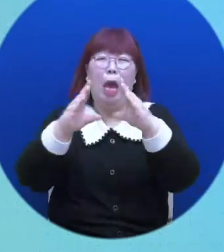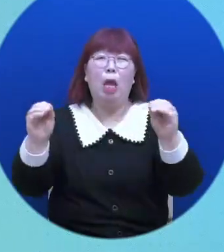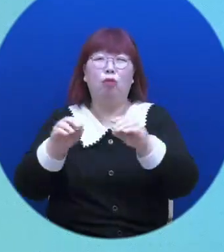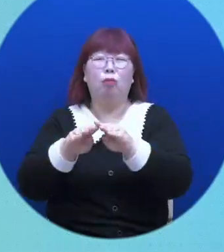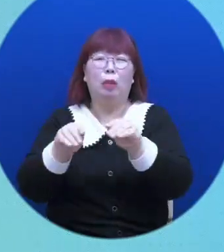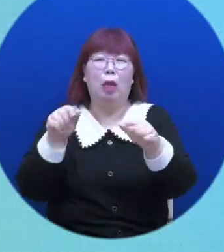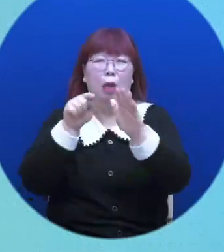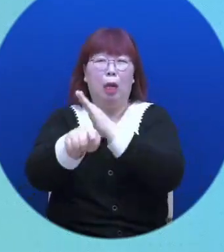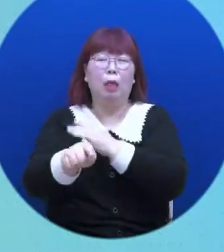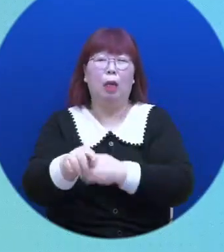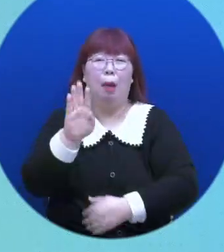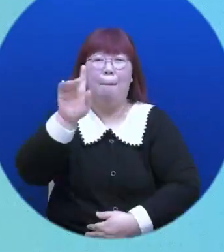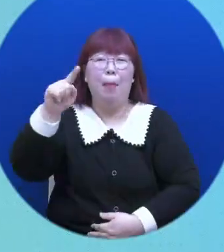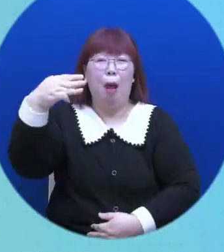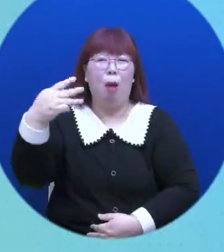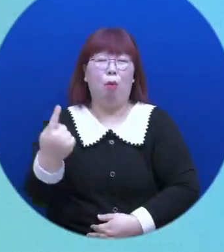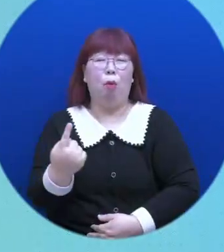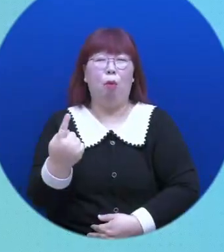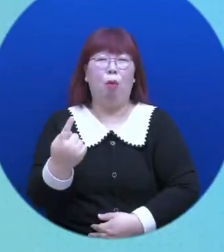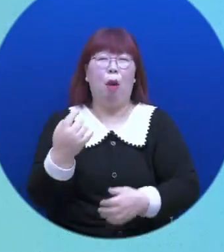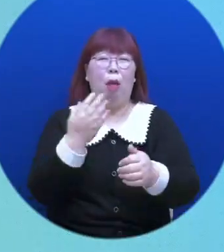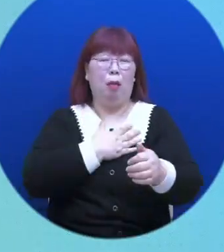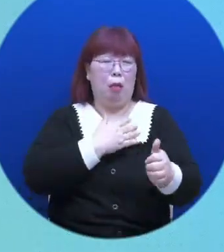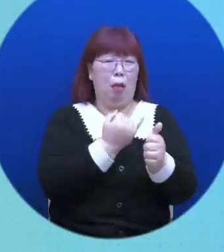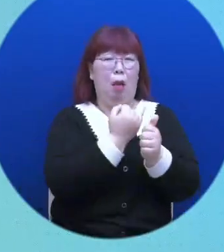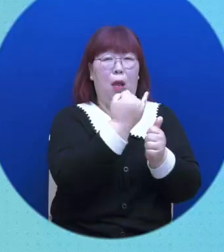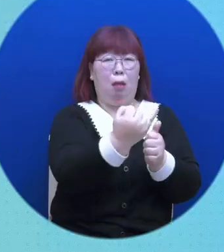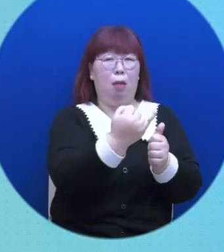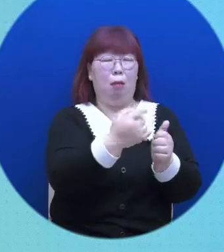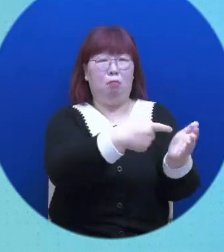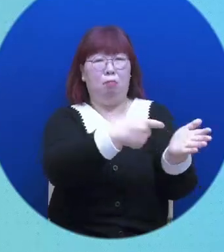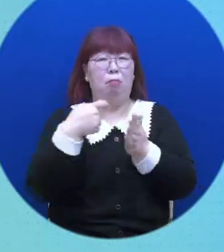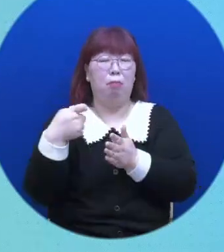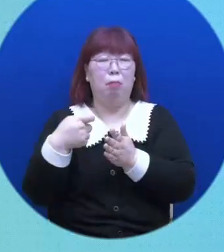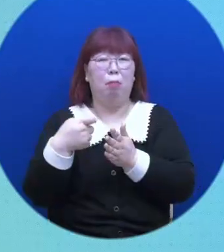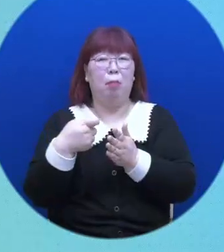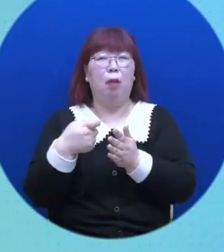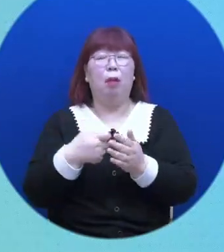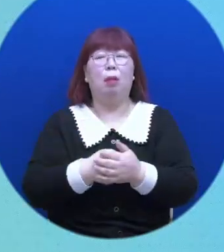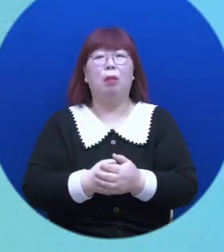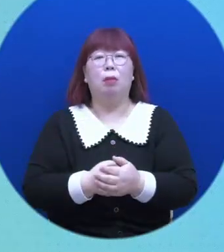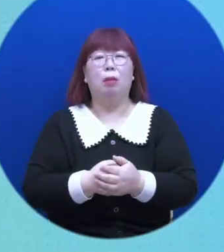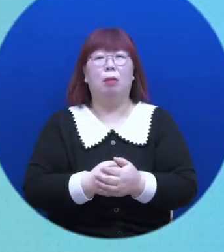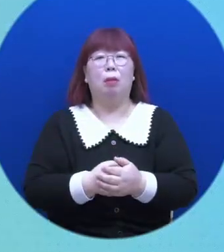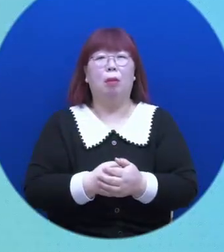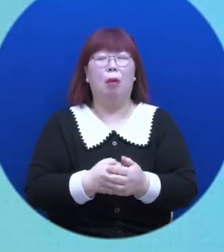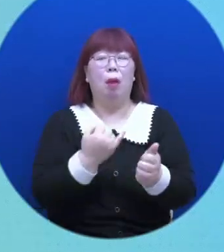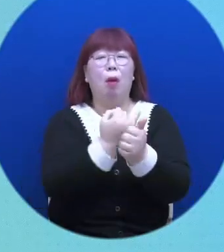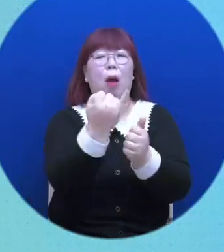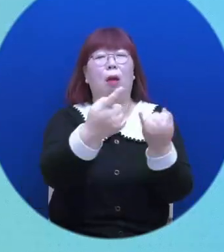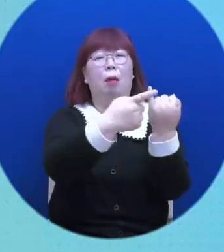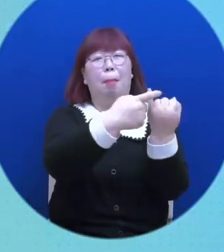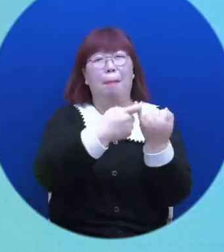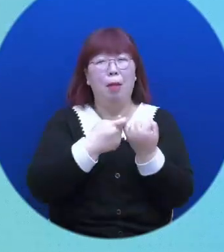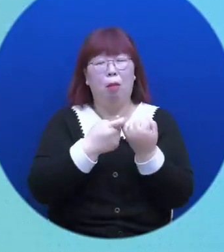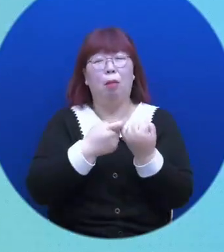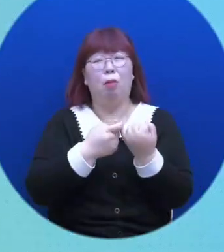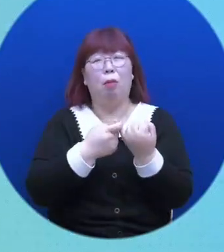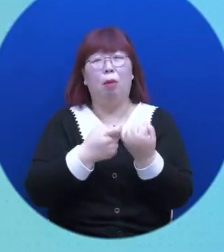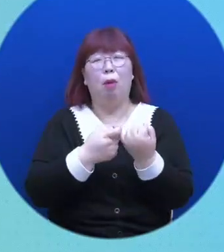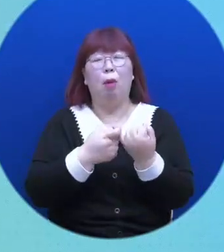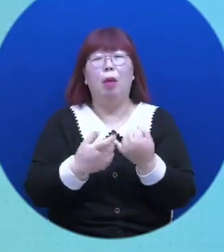이번에는 바로가 자기 아내를 빼앗가는 수모를 경험을 해요. 물론 하나님의 보호 속에